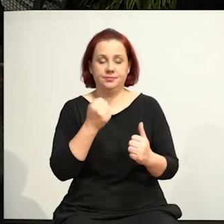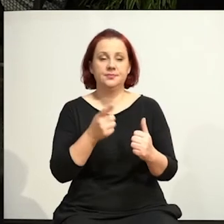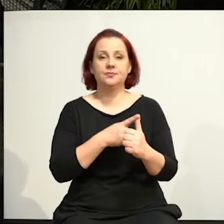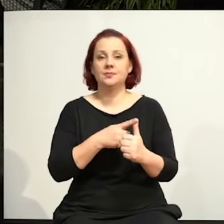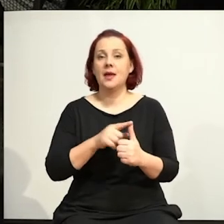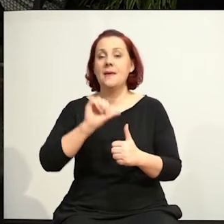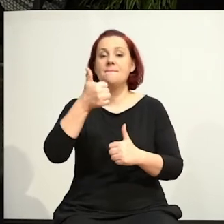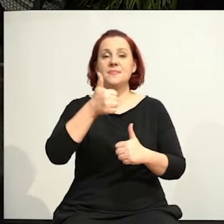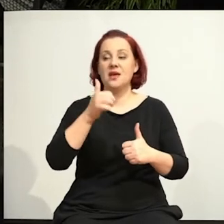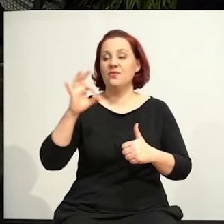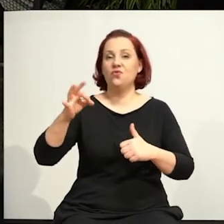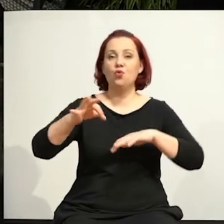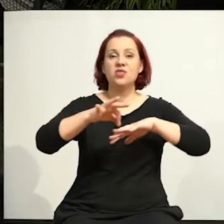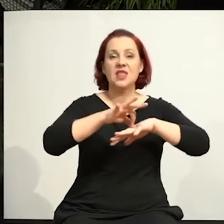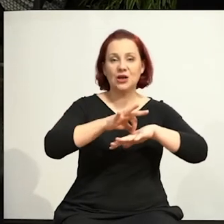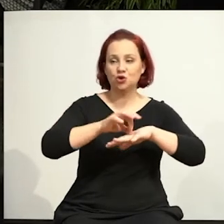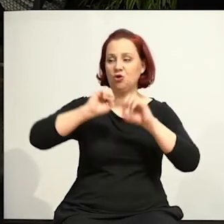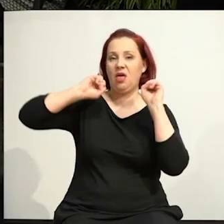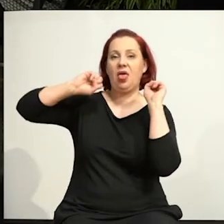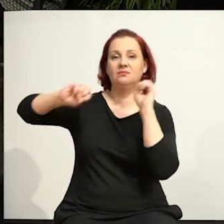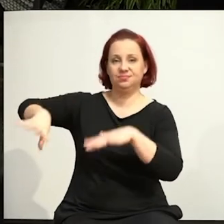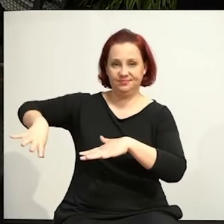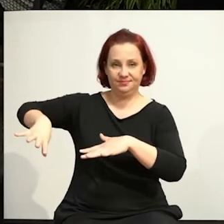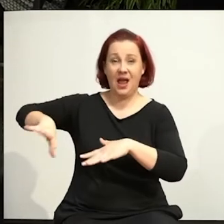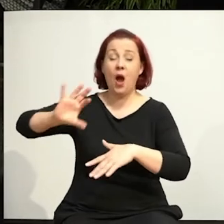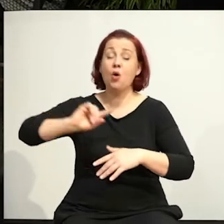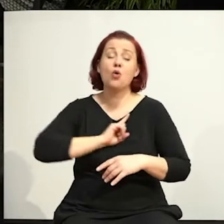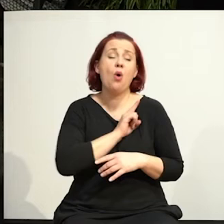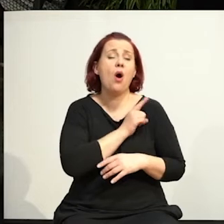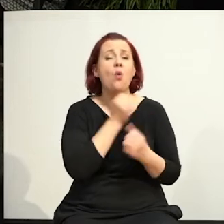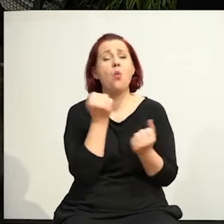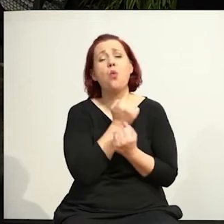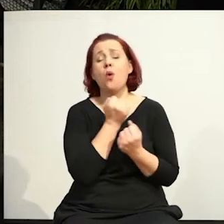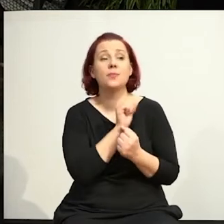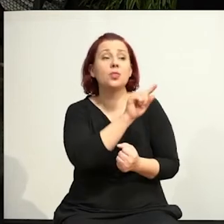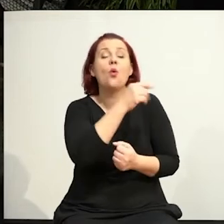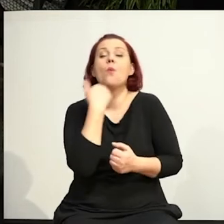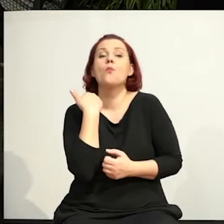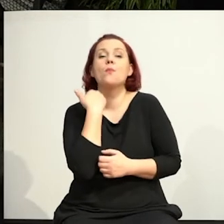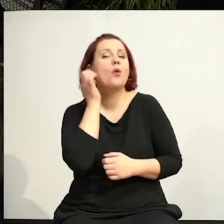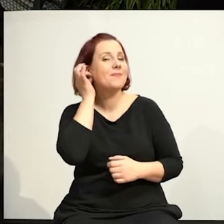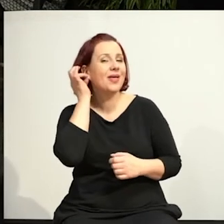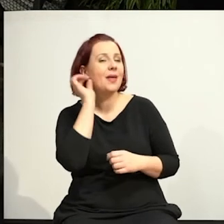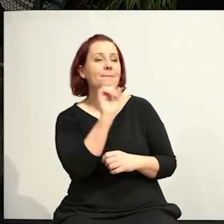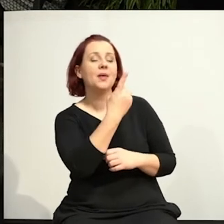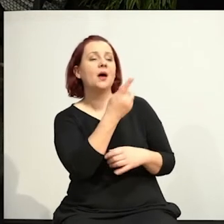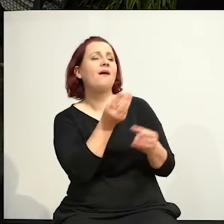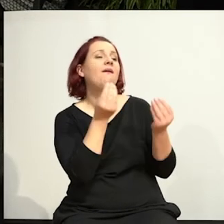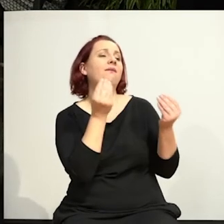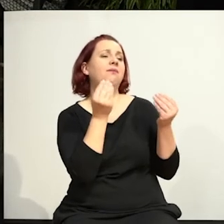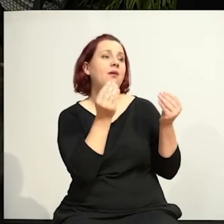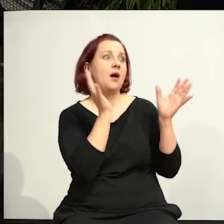w młodym wieku, w której on był zakochany, to była taka jego pierwsza idealistyczna